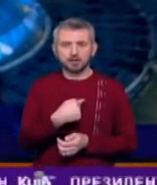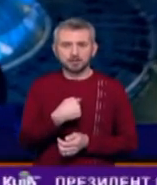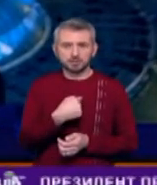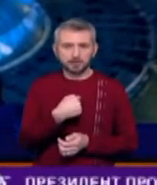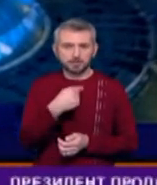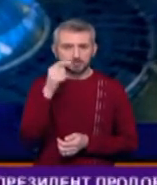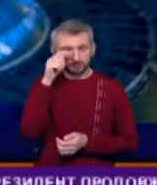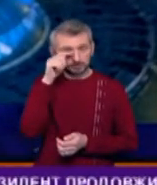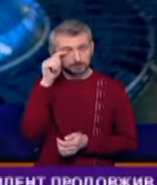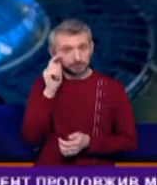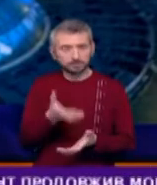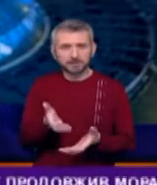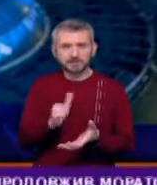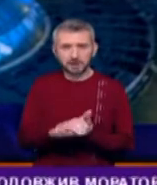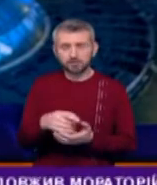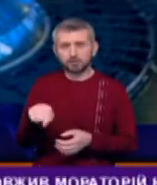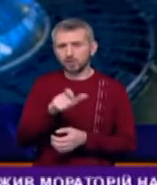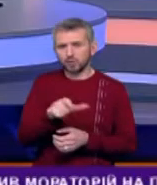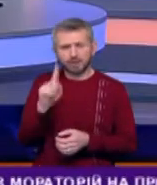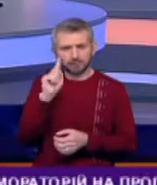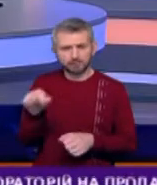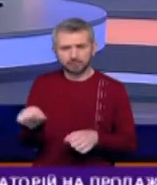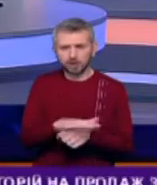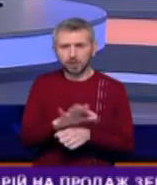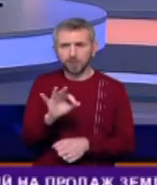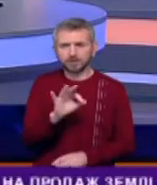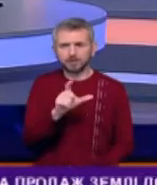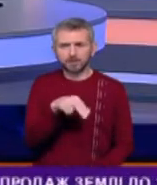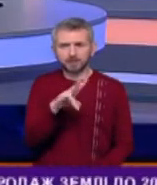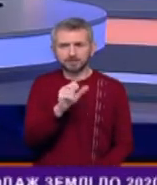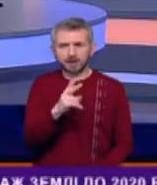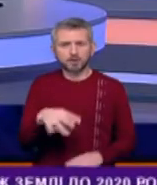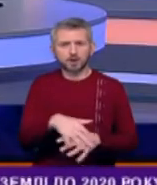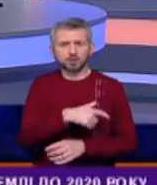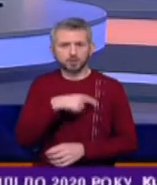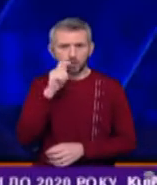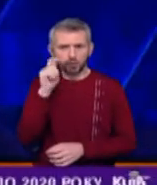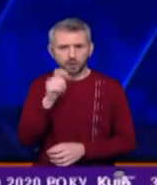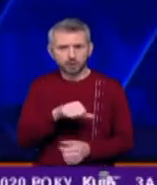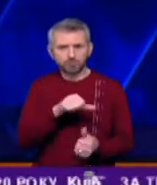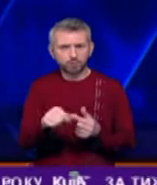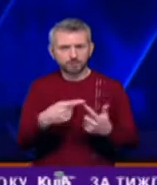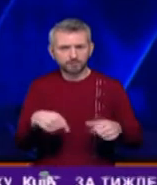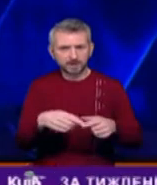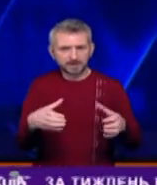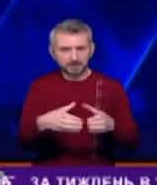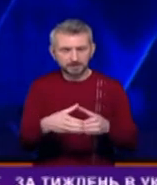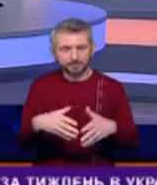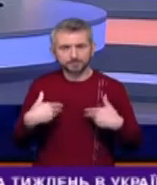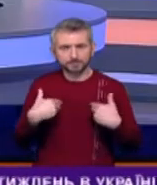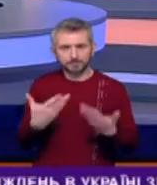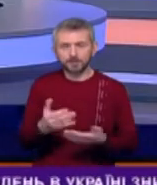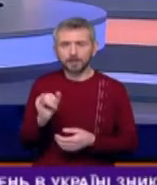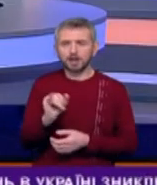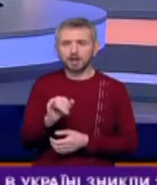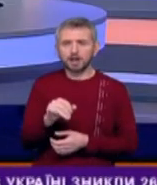а вам то представлю, хоча ви цих людей прекрасно знаєте. Остап Єднак, народний депутат України. Він є позафракційним. Пане Остапе, добрий вечір. Вітаю вас.